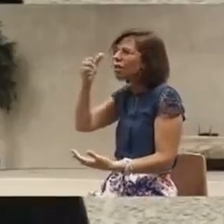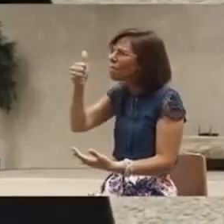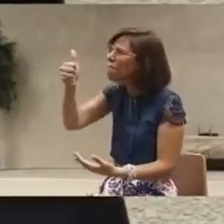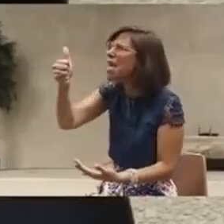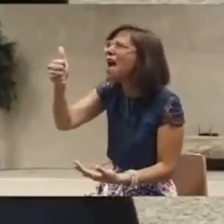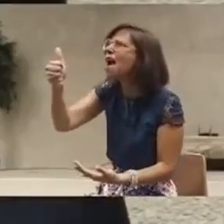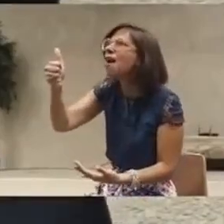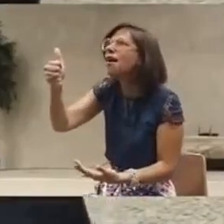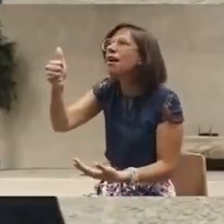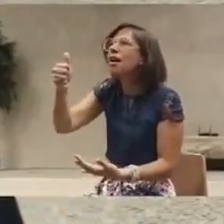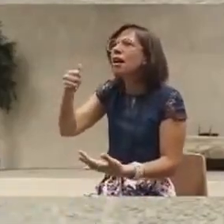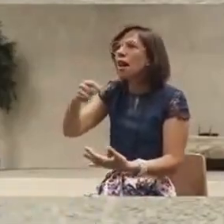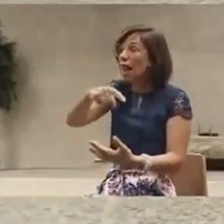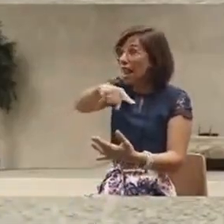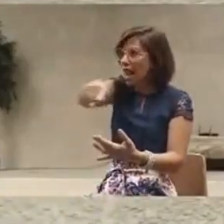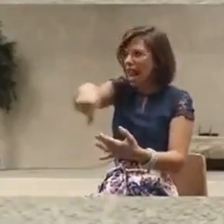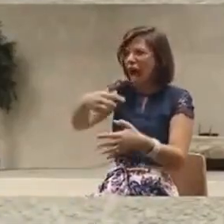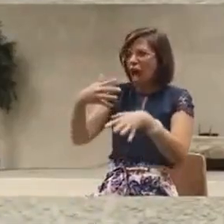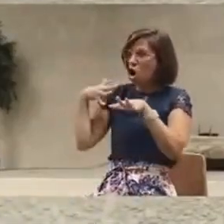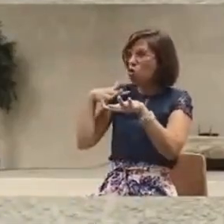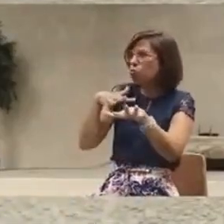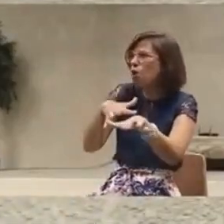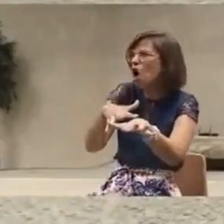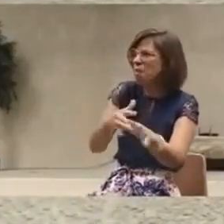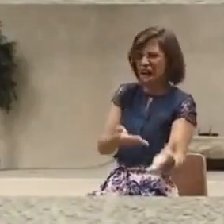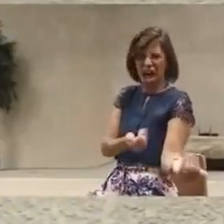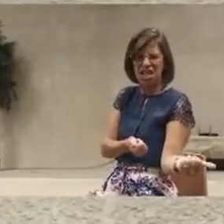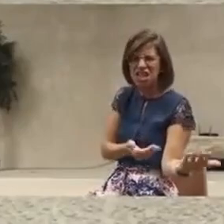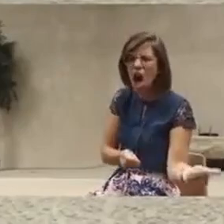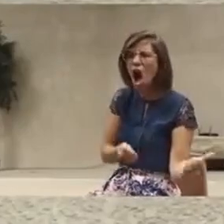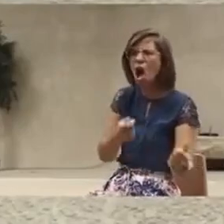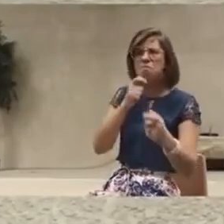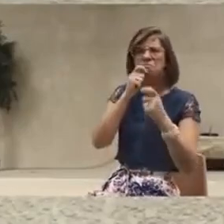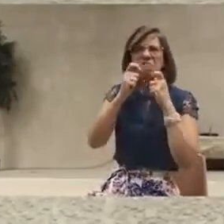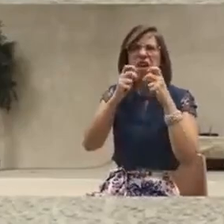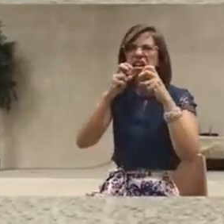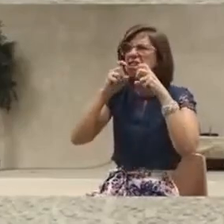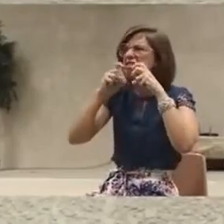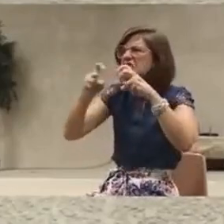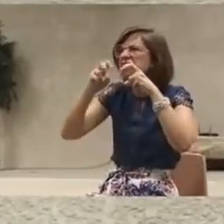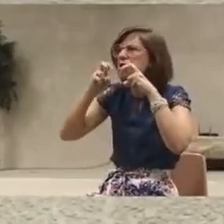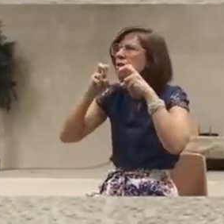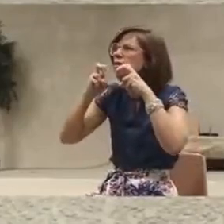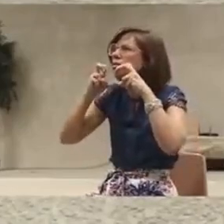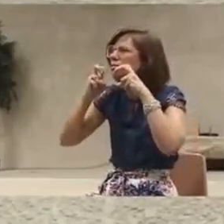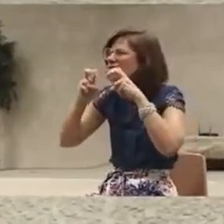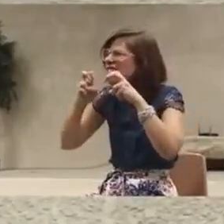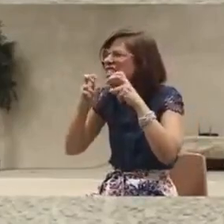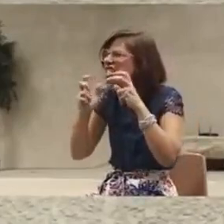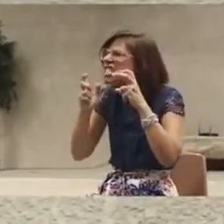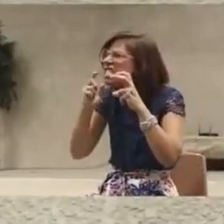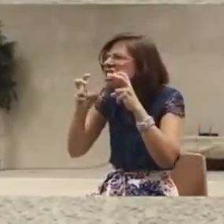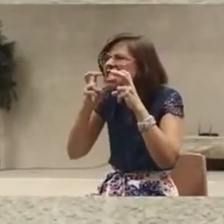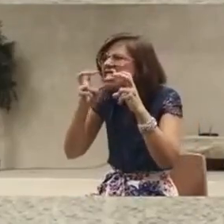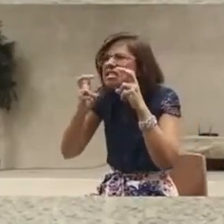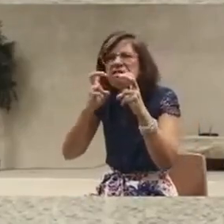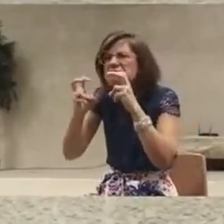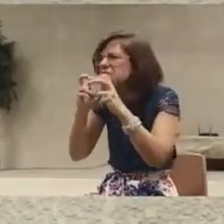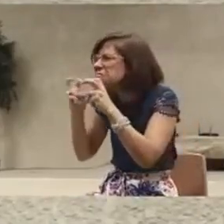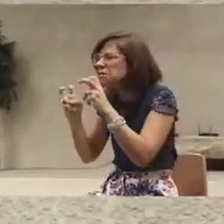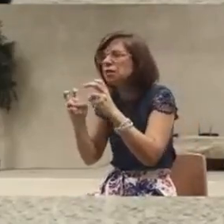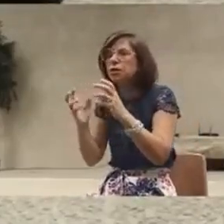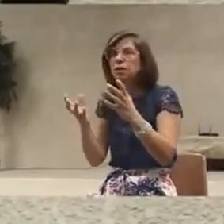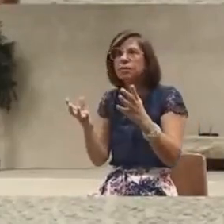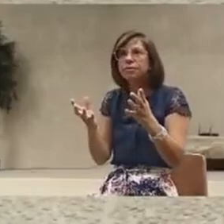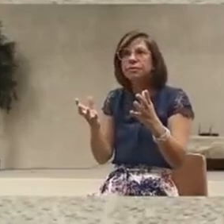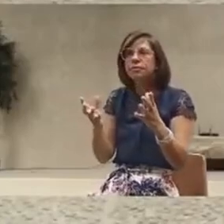en gris, et tout de travers, on exagère. Et parce que bien souvent, on se concentre sur nos